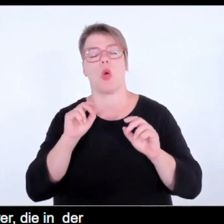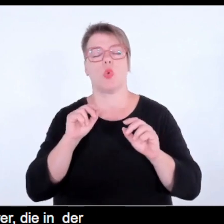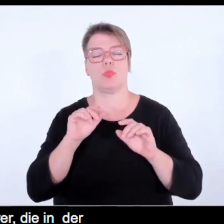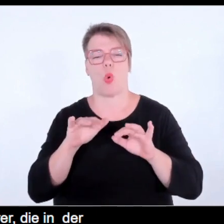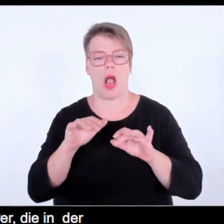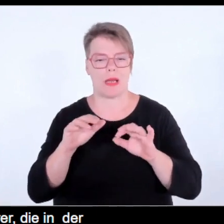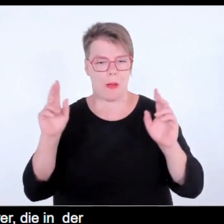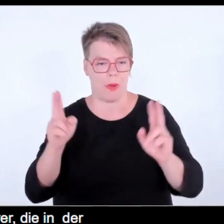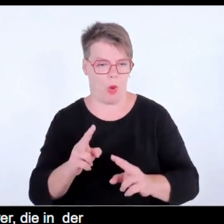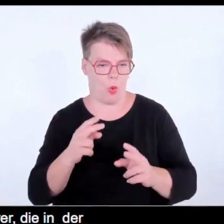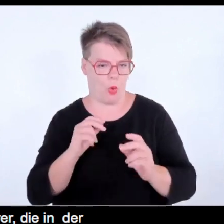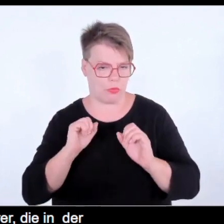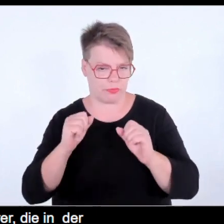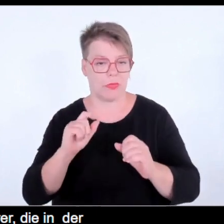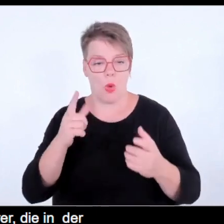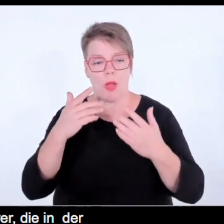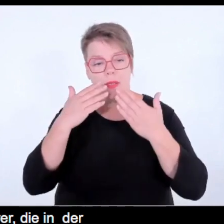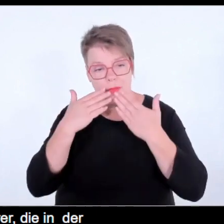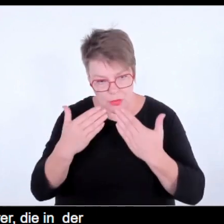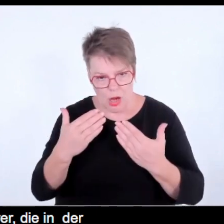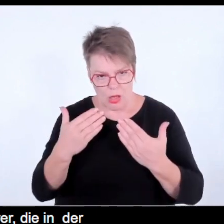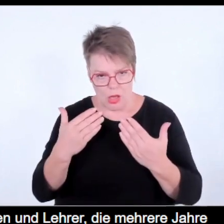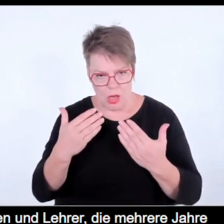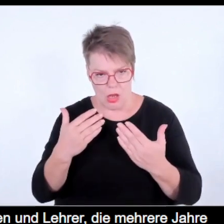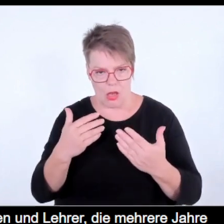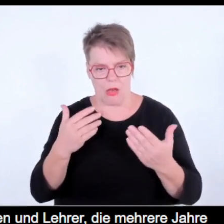Wir kommen zu Ihren Fragen. Den Anfang macht Stefan Mayer vom Bayerischen Rundfunk.